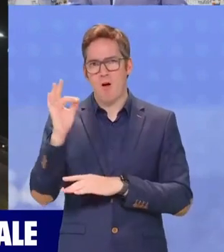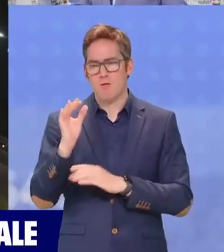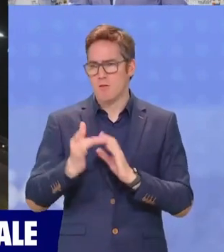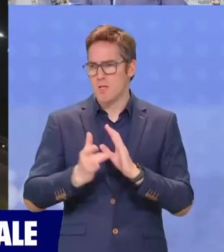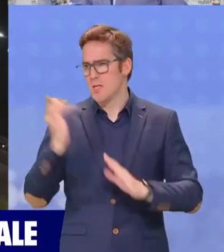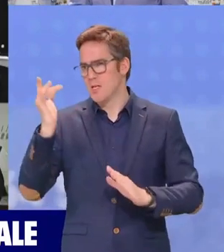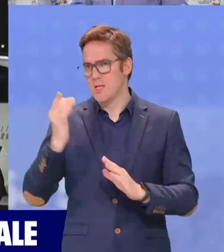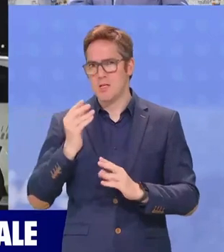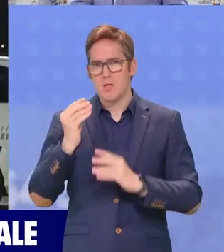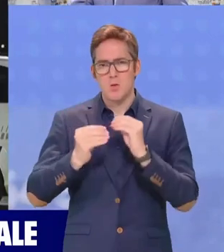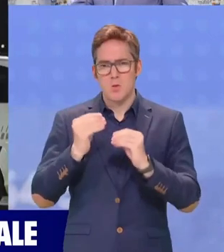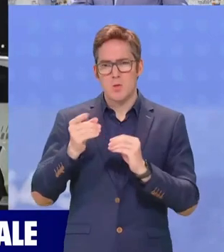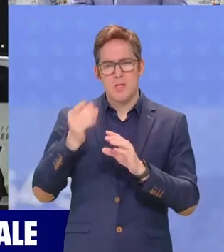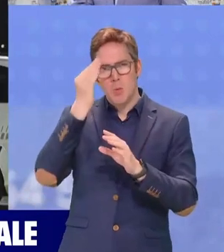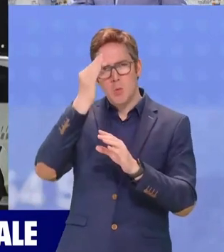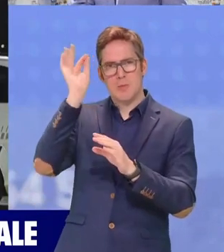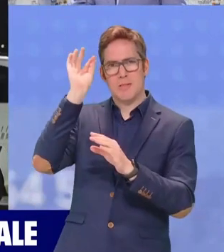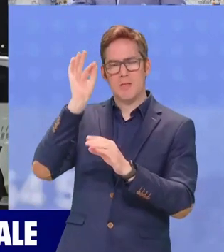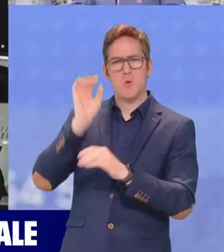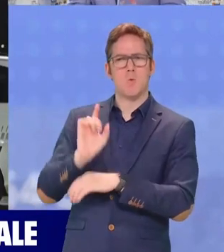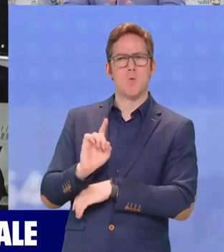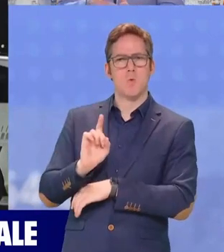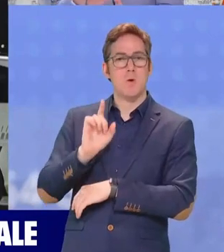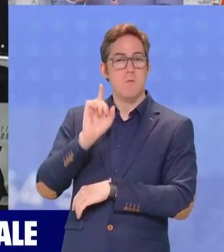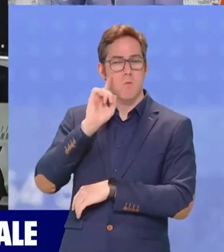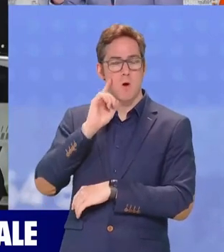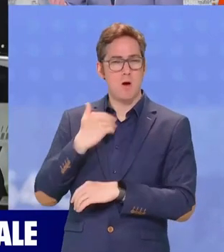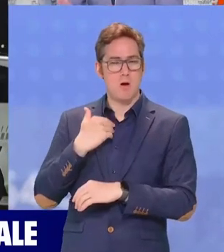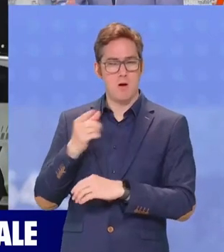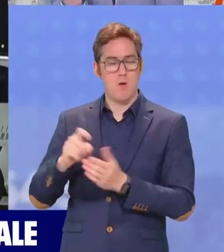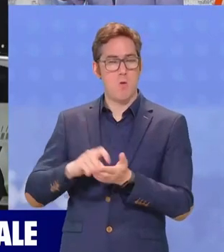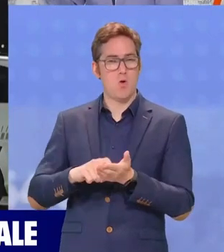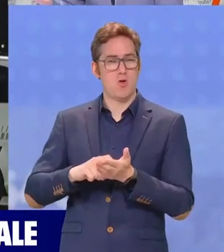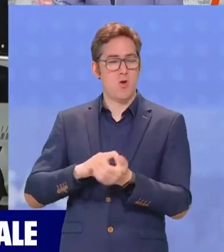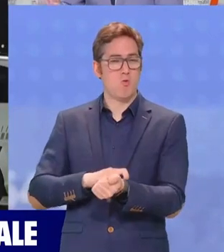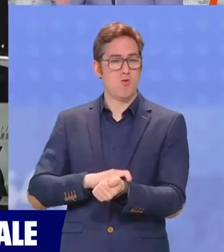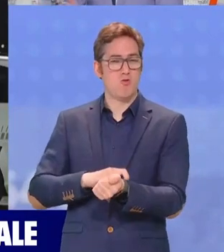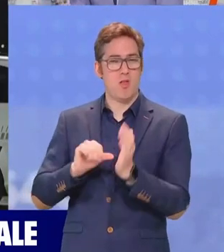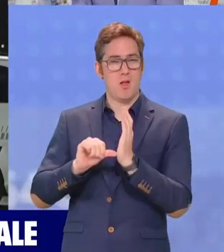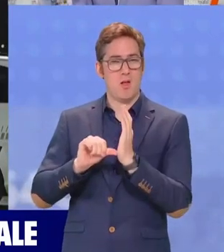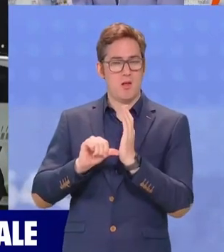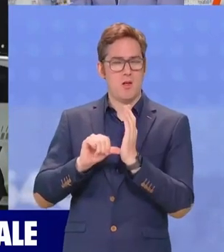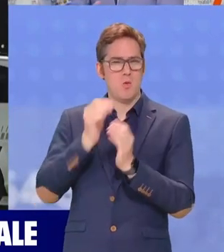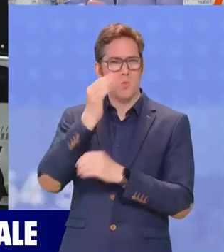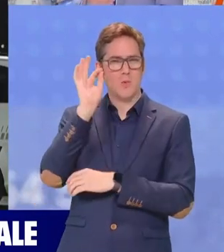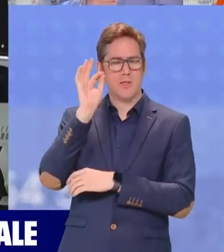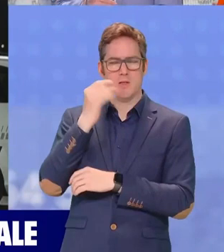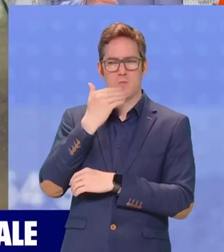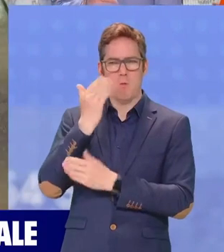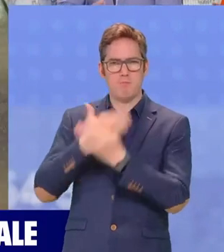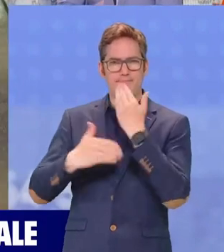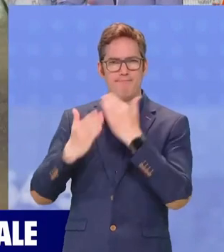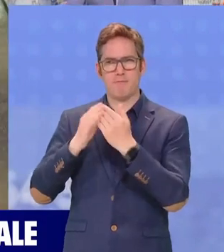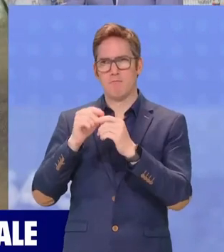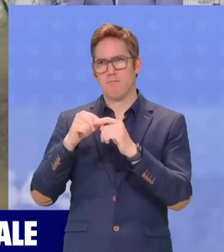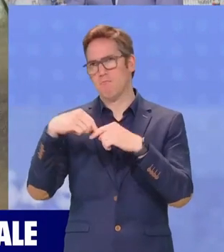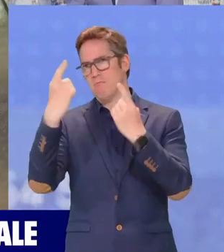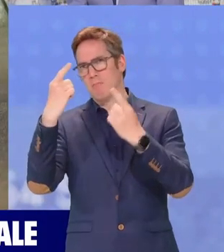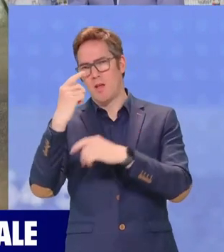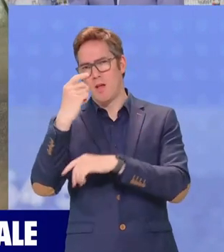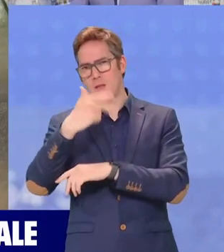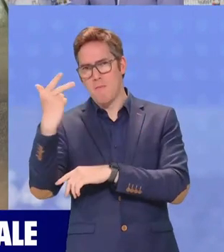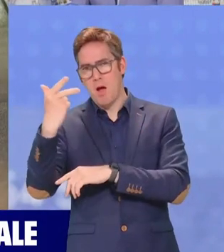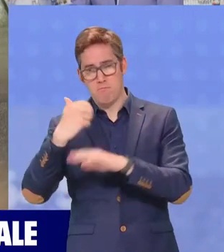en tout cas à ne pas aller vers la Tunisie où on l'attendait parce qu'il était nationalité tunisienne à aller plutôt vers le Danemark et puis effectivement le deuxième